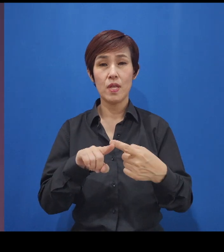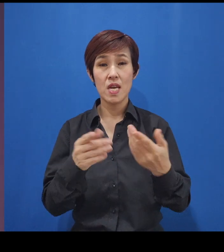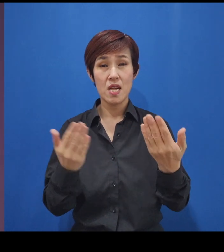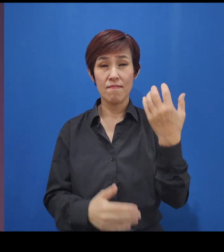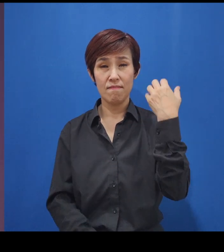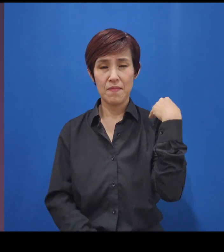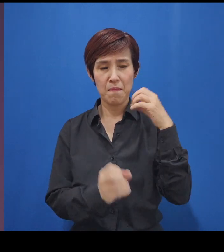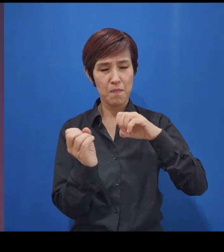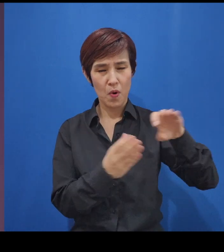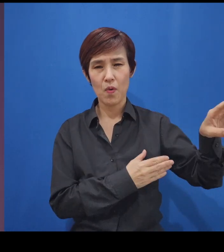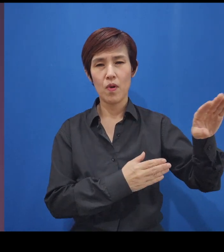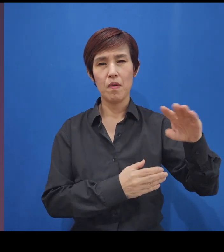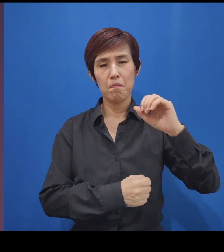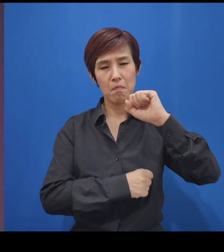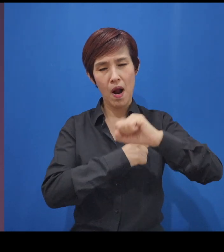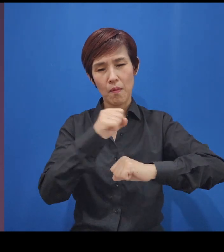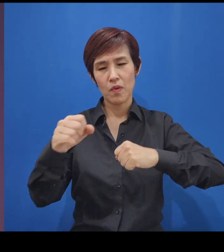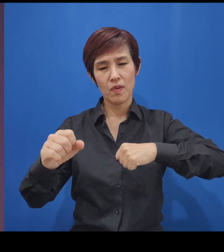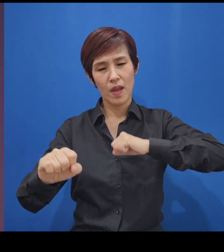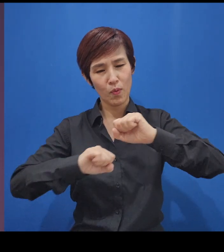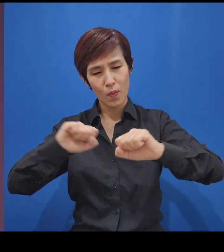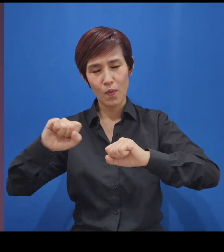곳으로 갔나이다.